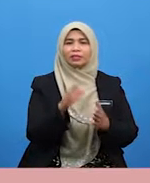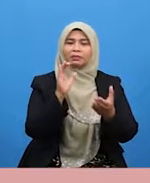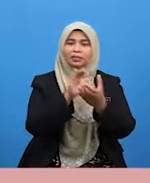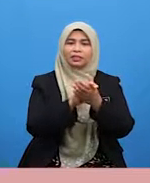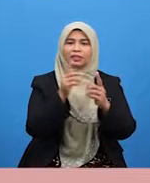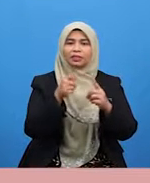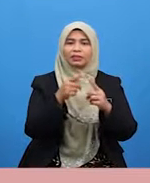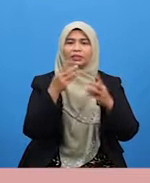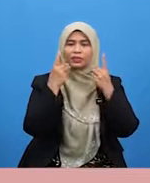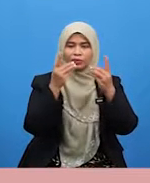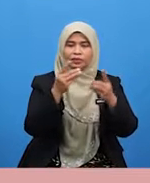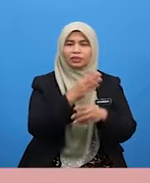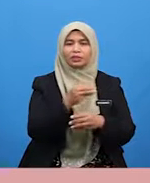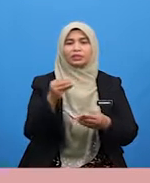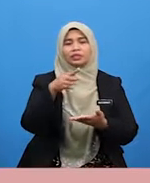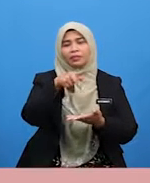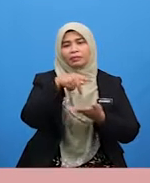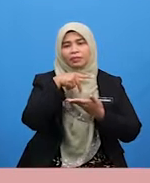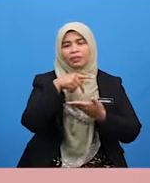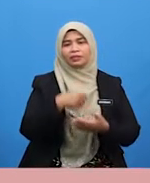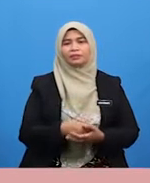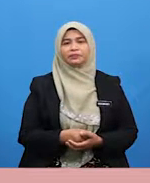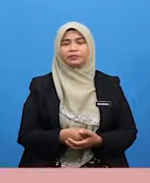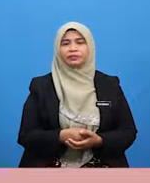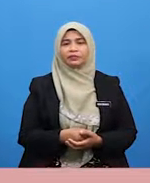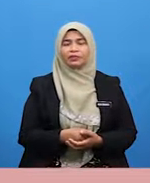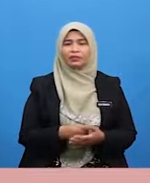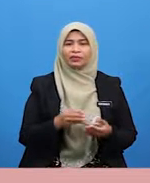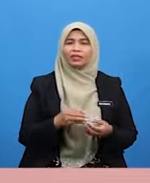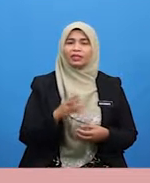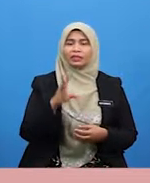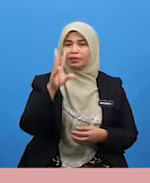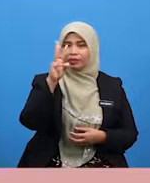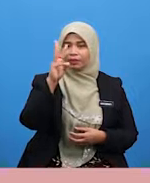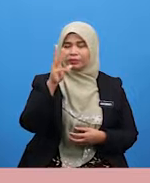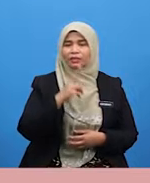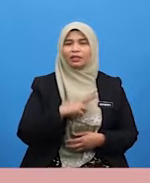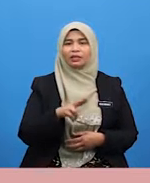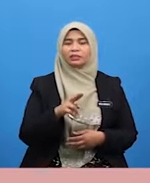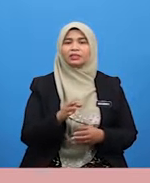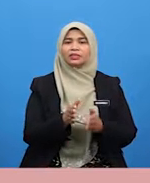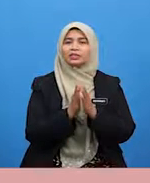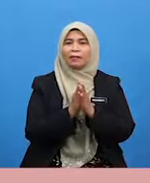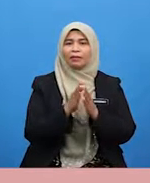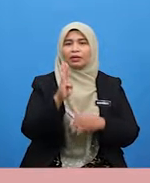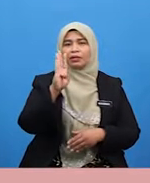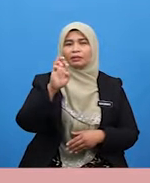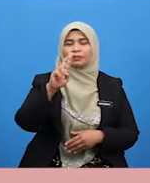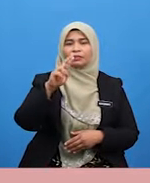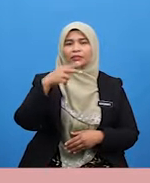pahala. Mari kita tengok agama yang keenam, iaitu agama penyembah berhala. Siapa yang